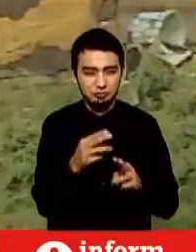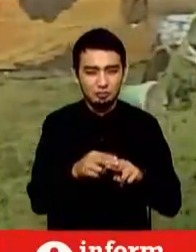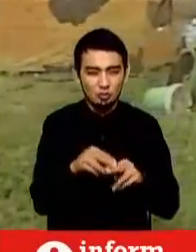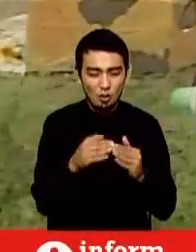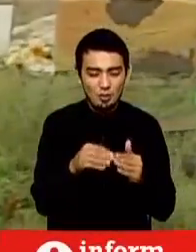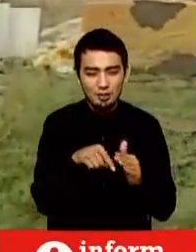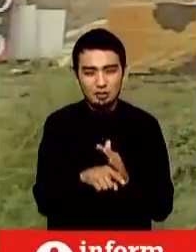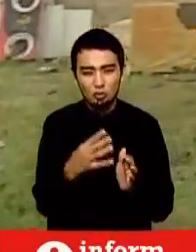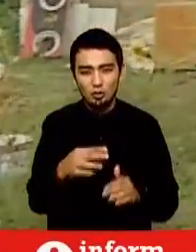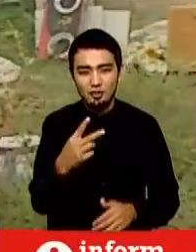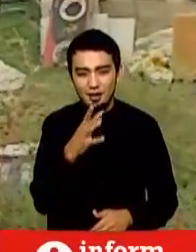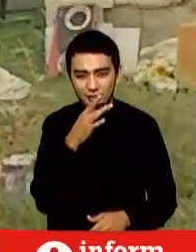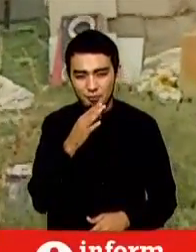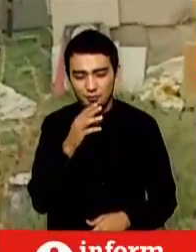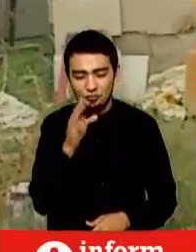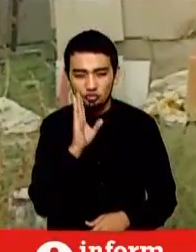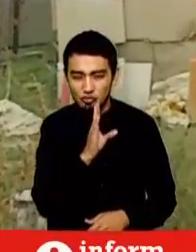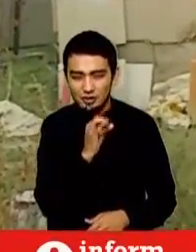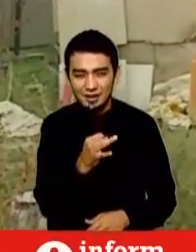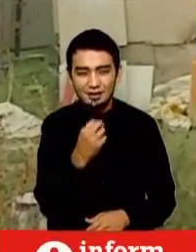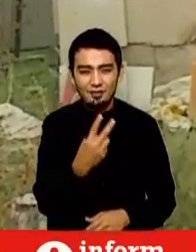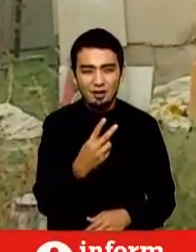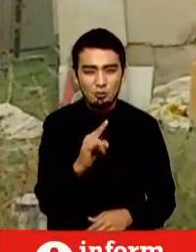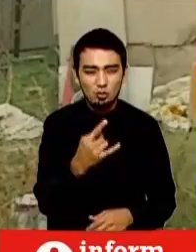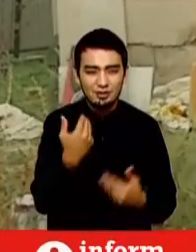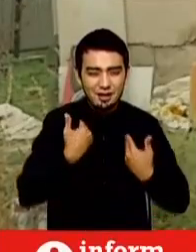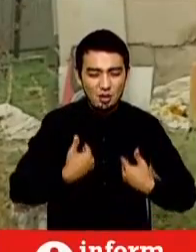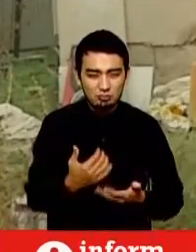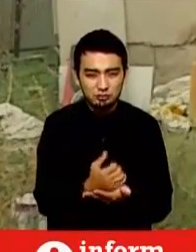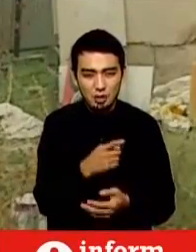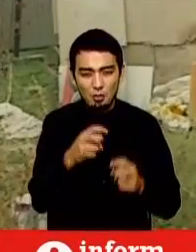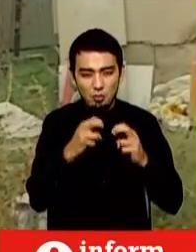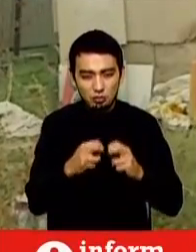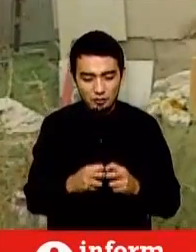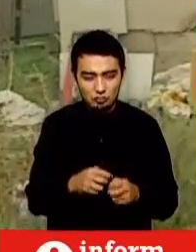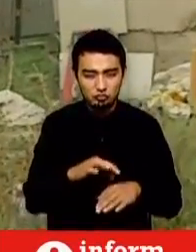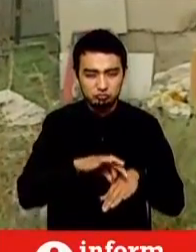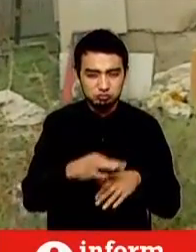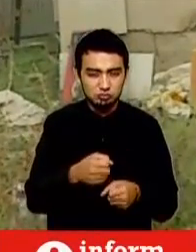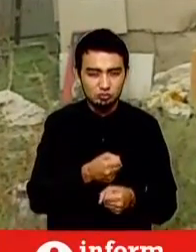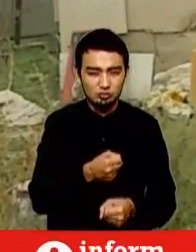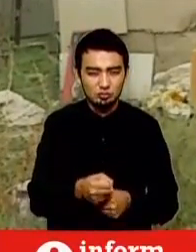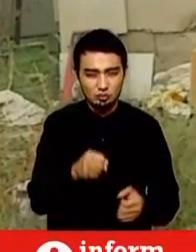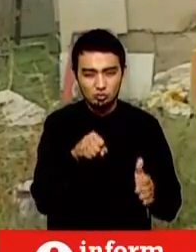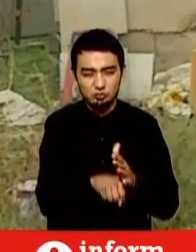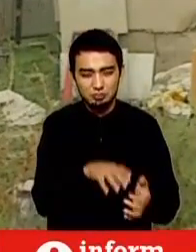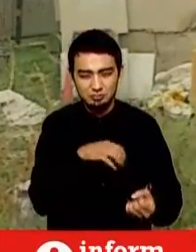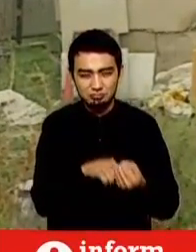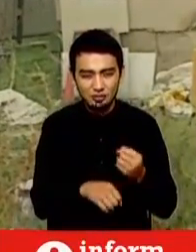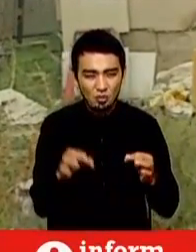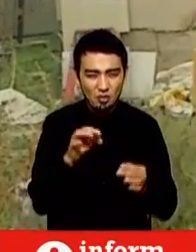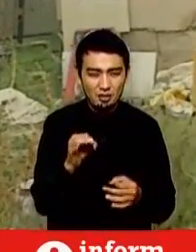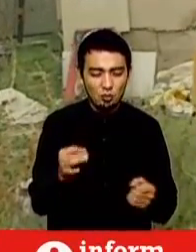ішінен 42 жастағы әйел мен 2 баланың мәйітін алып шыққан тексеріс кезінде олардың айуандықпен өлтірілгені анықталыпты. Ал